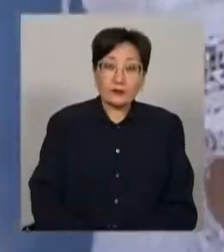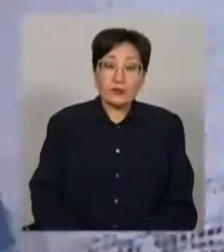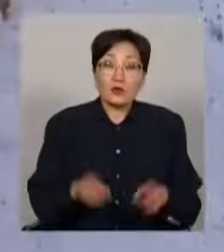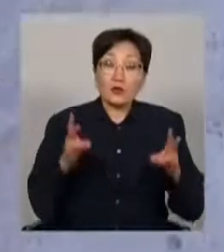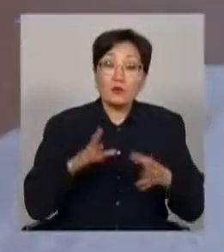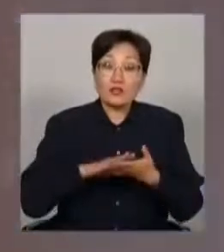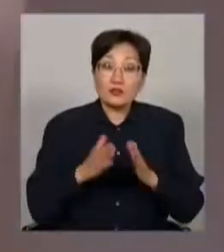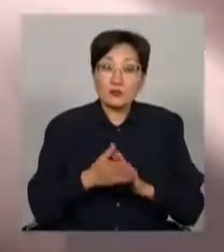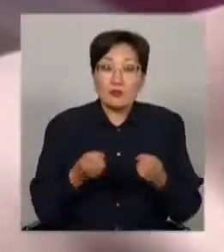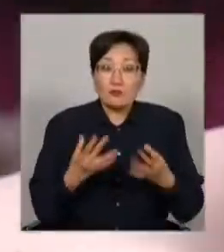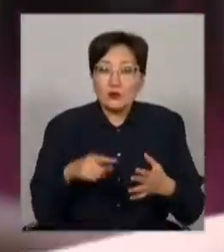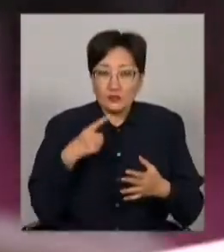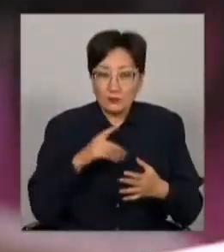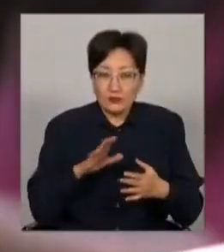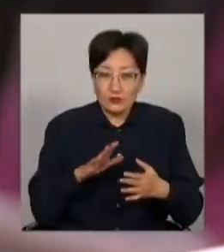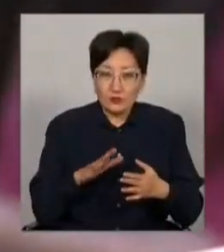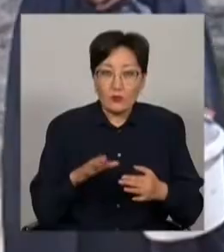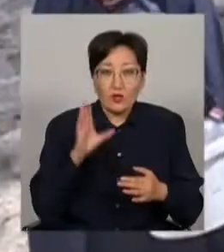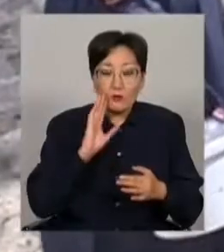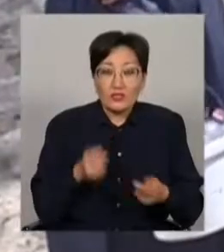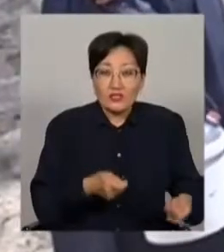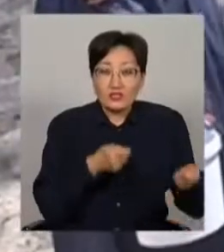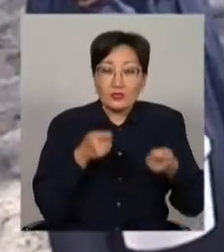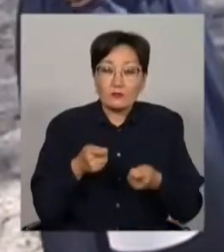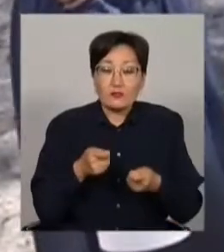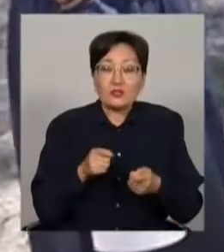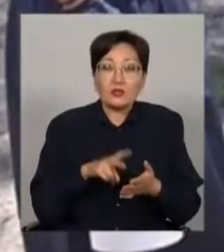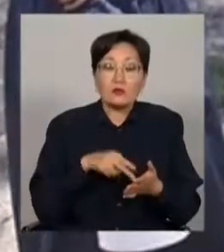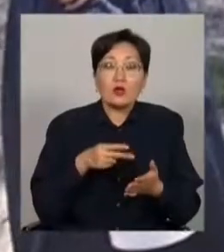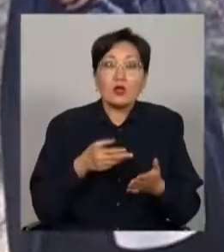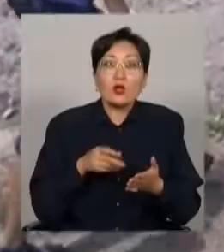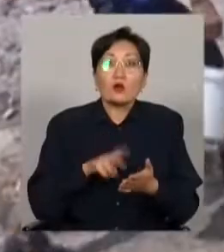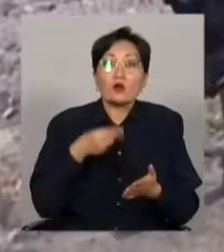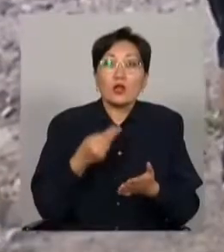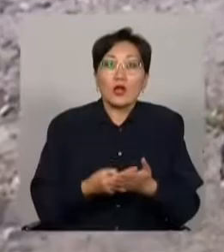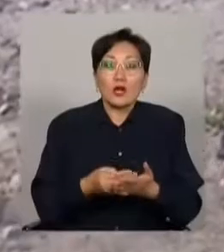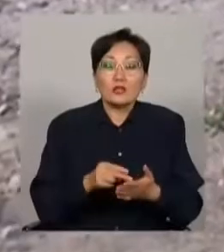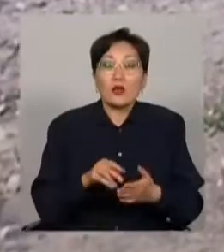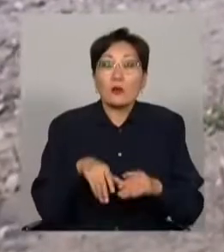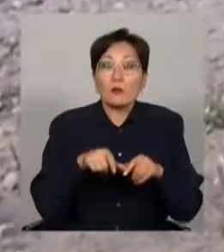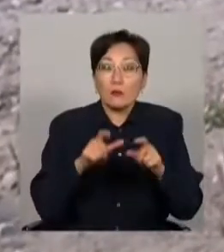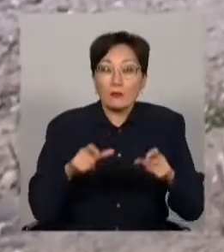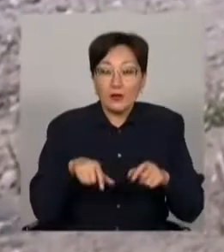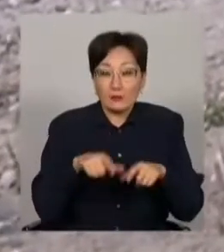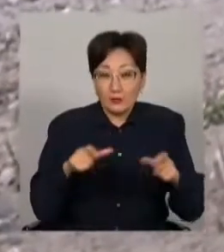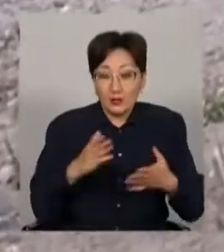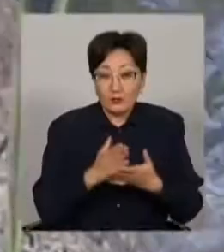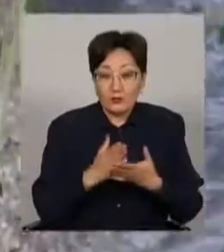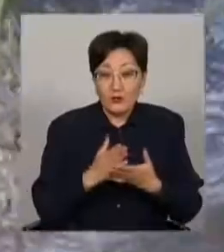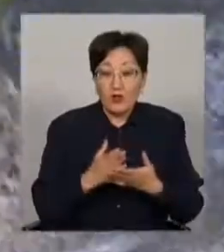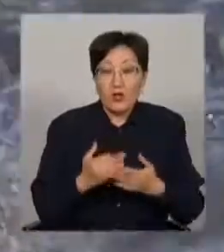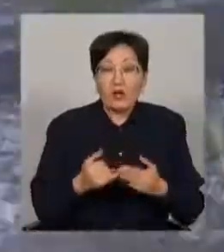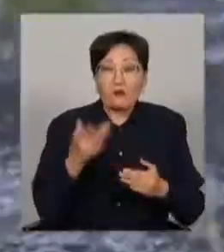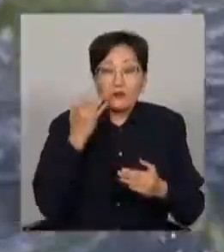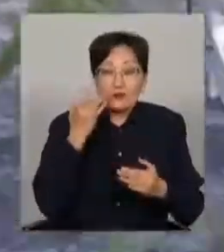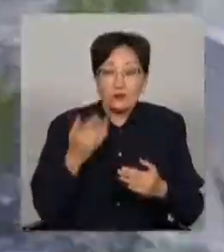Апатты жағдай деп бекер айтып отырған жоқпыз. Су тасыймын деп тайып жығылған жеткіншектер бар мұнда. Қыс түссе мұз ойып өзенге жол салатын тұрғындар